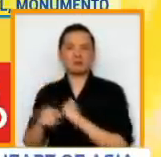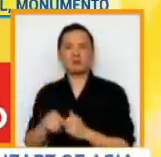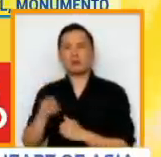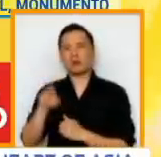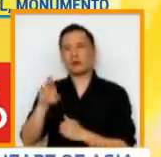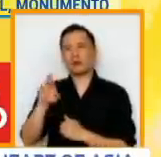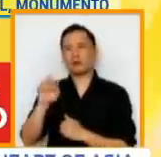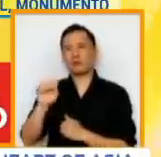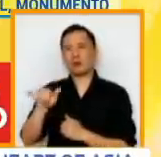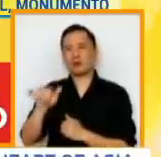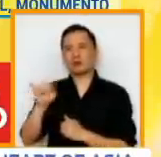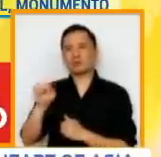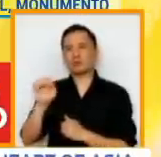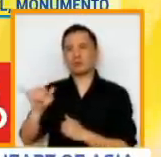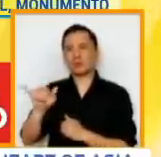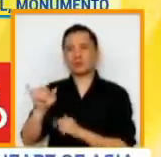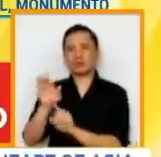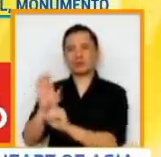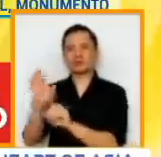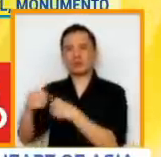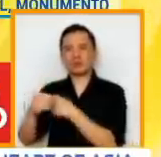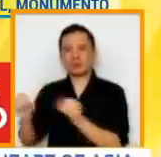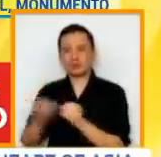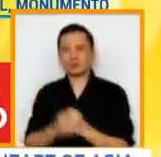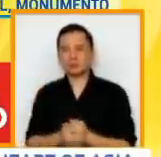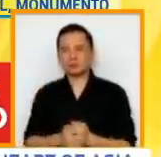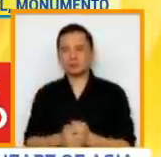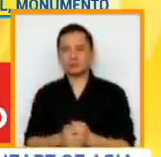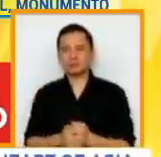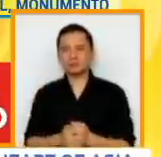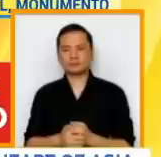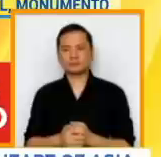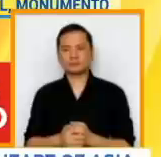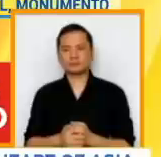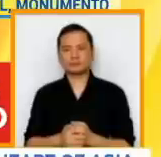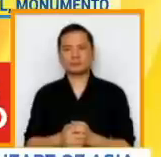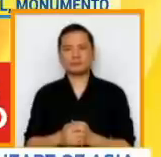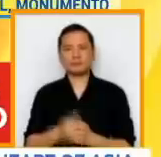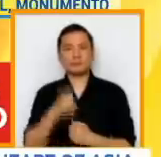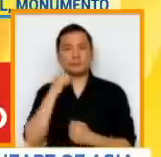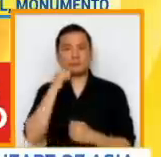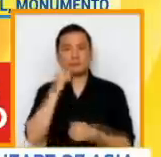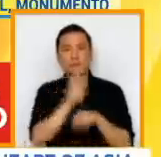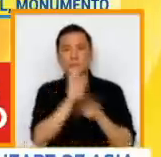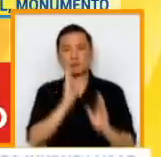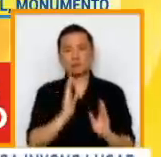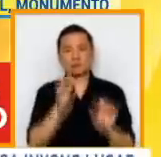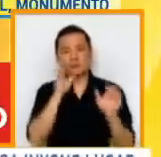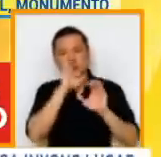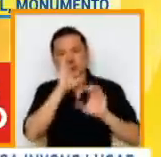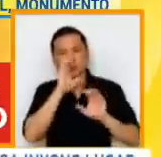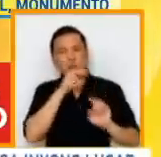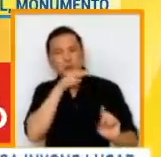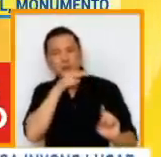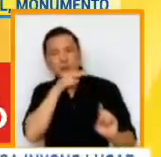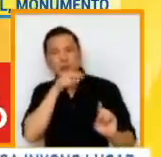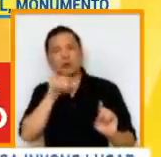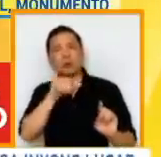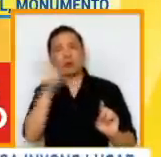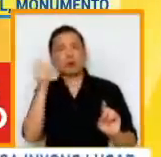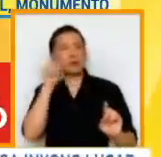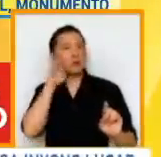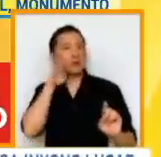opisina. Bukod sa babae negosyante, hinanap at binalak din umanong patay ng suspect ang isa pa nilang kapatid na si Ryan